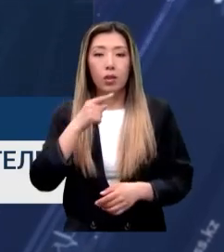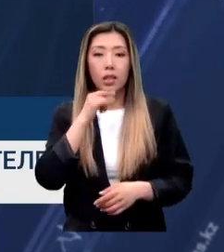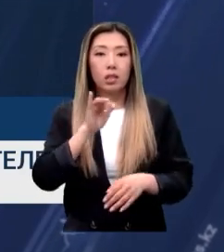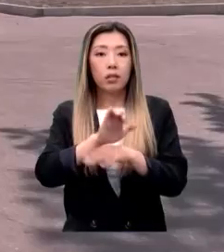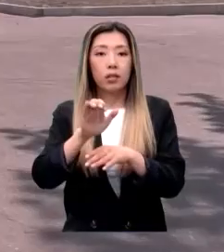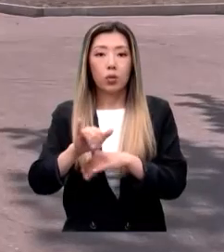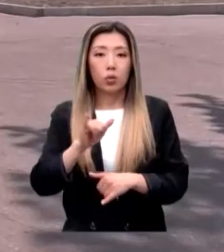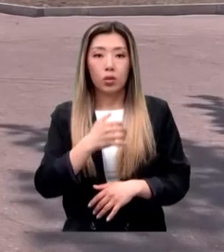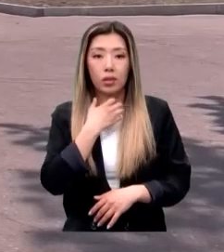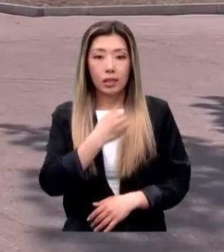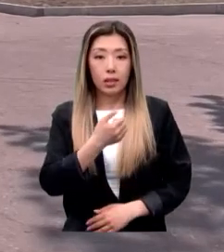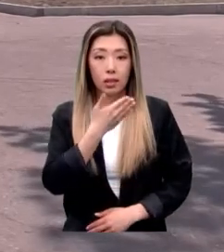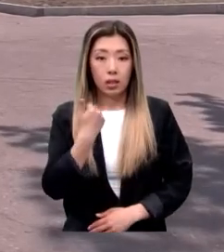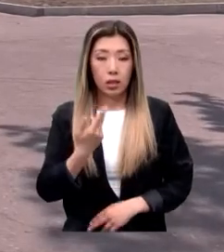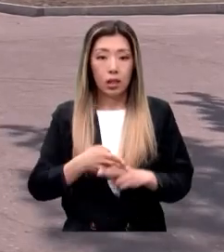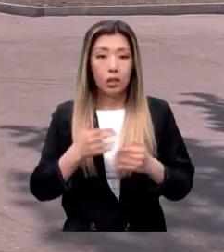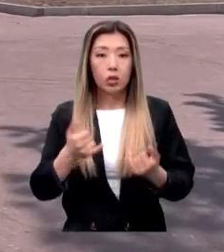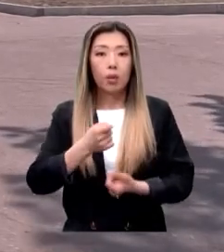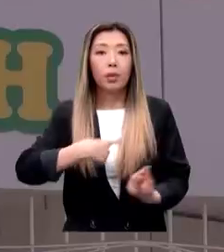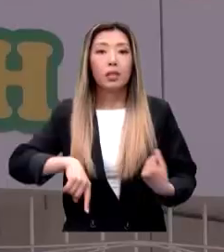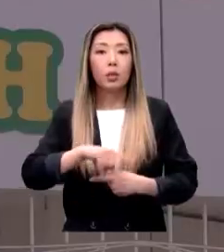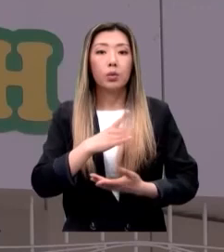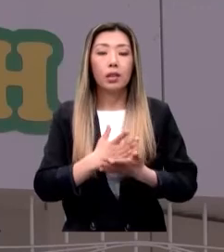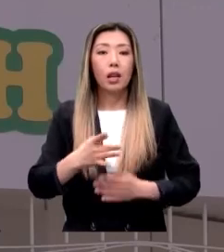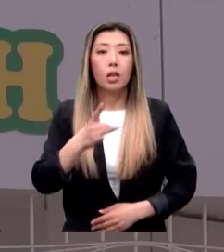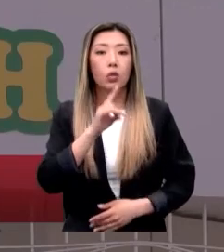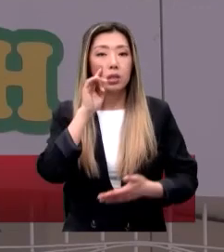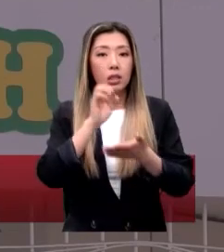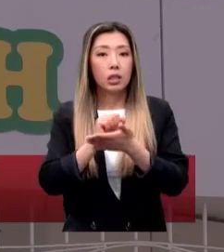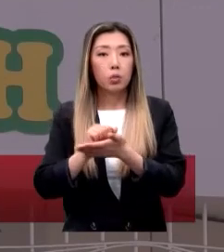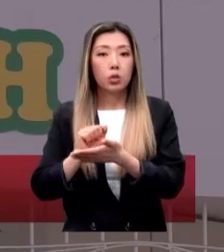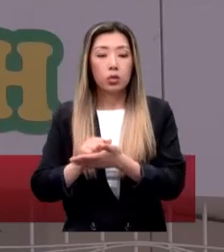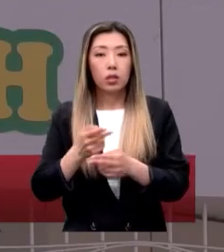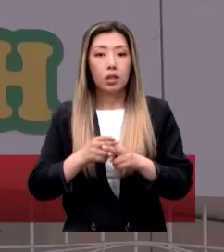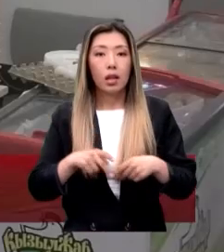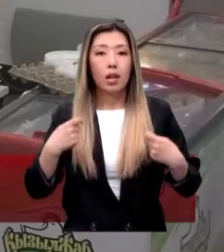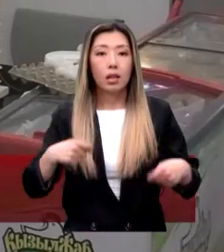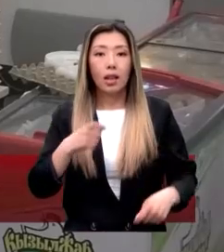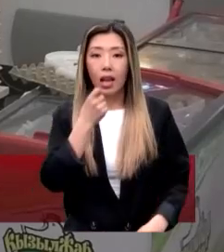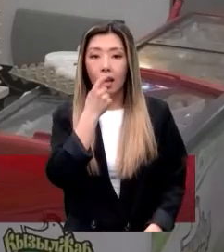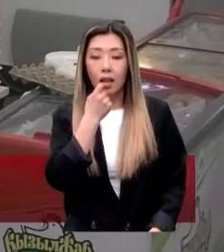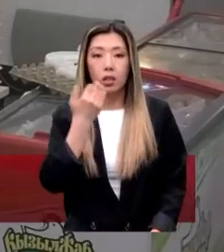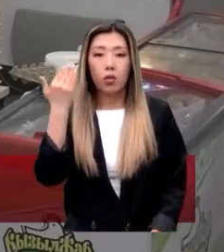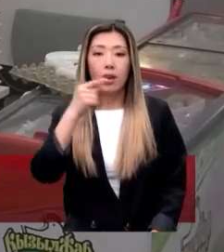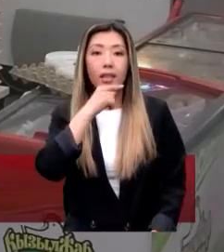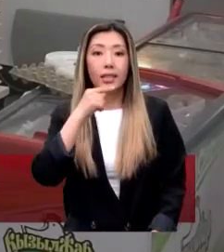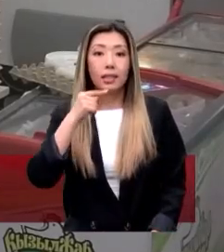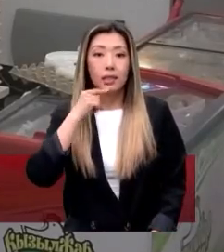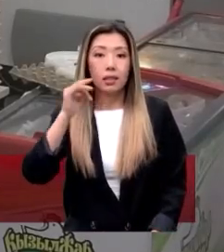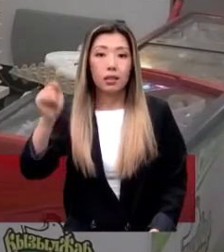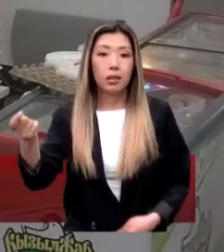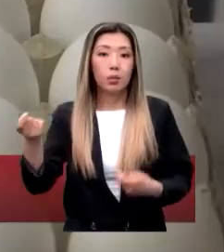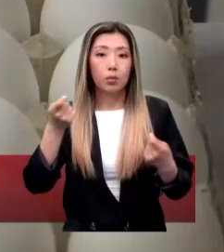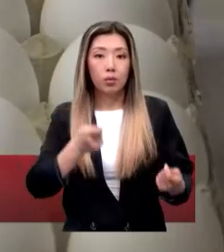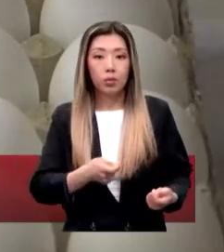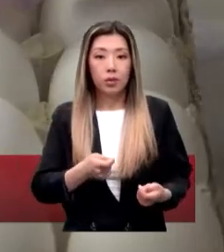его девать. Уже сейчас предприниматели в некоторых регионах страны замечают присутствие на рынках российского яйца. Оно заходит в Казахстан по